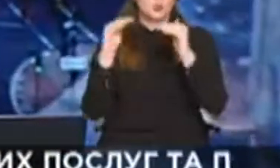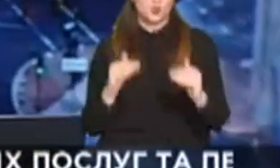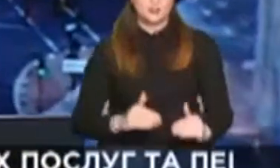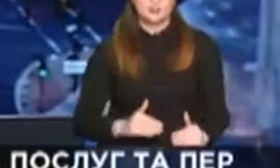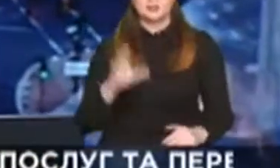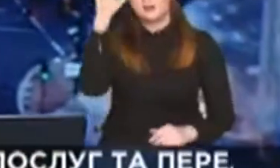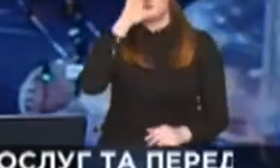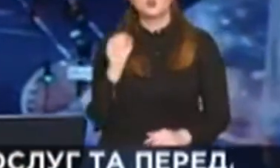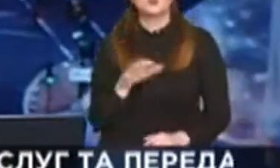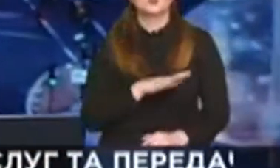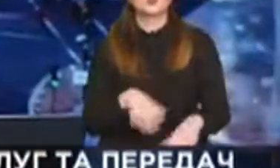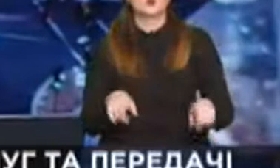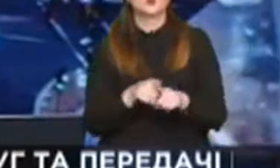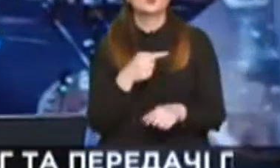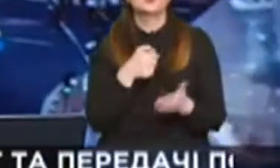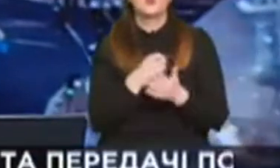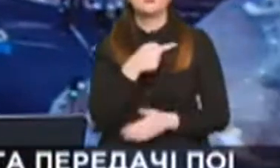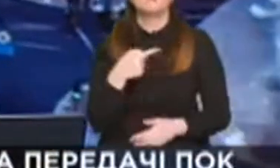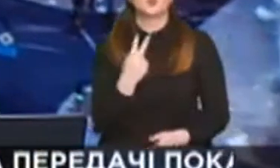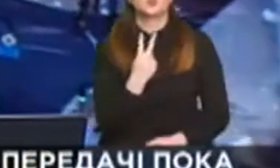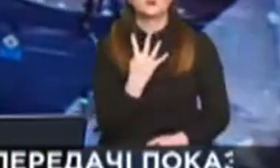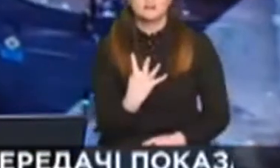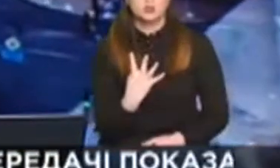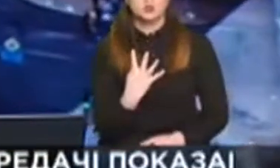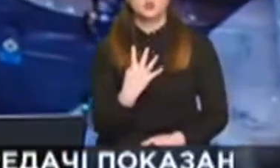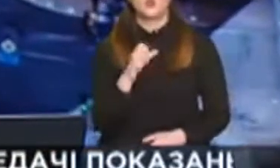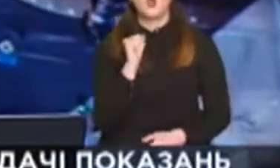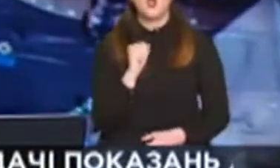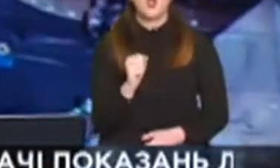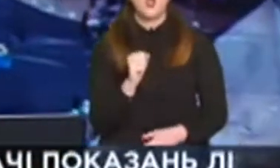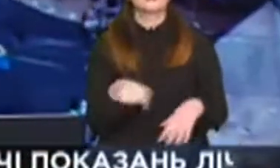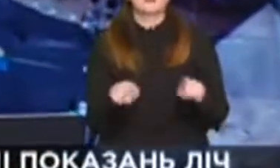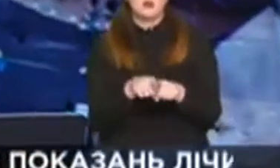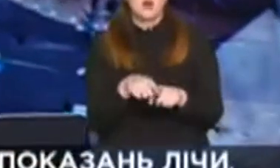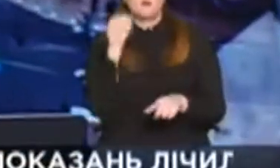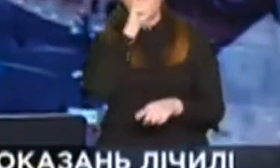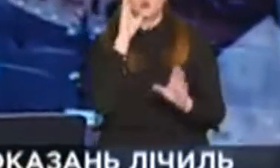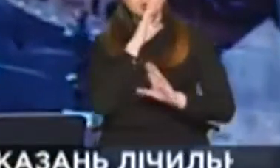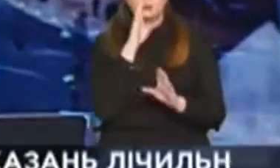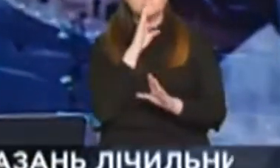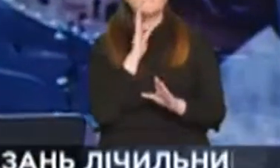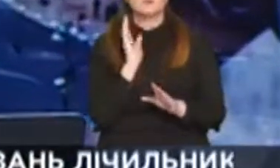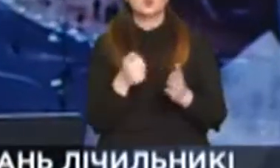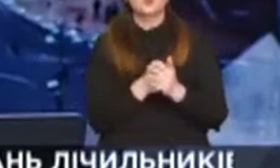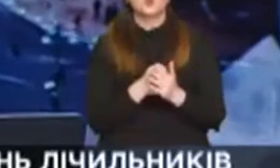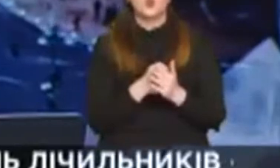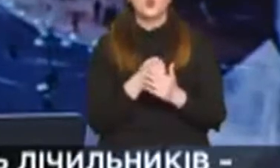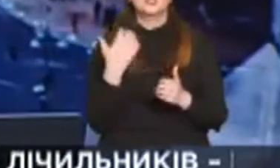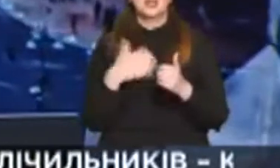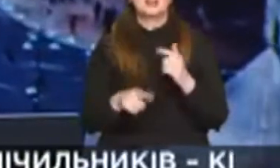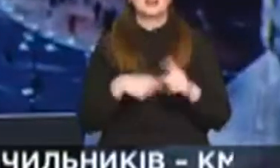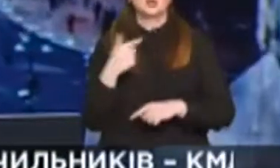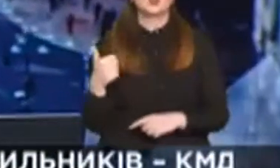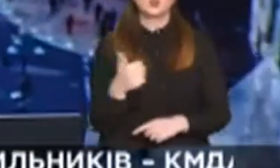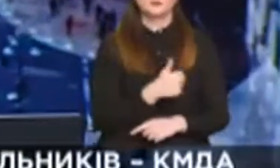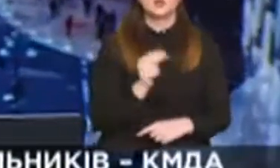знизиться. Вночі може бути навіть до мінус 24 градусів. А і така морозна погода протримається до середини наступного тижня.